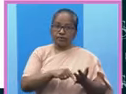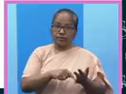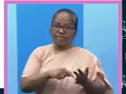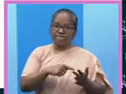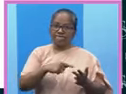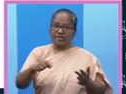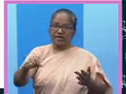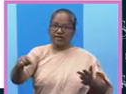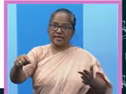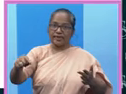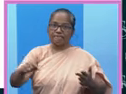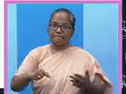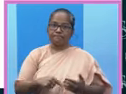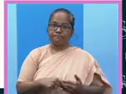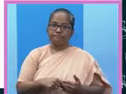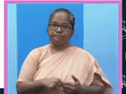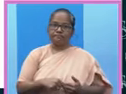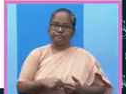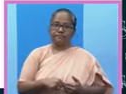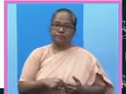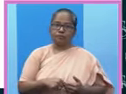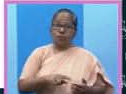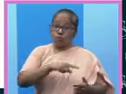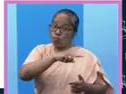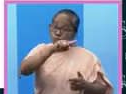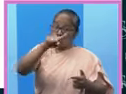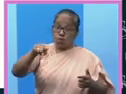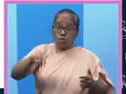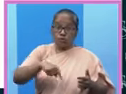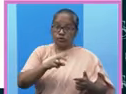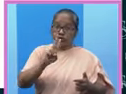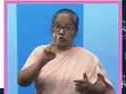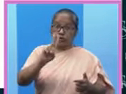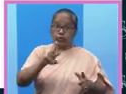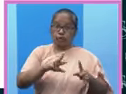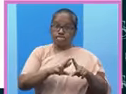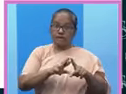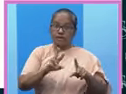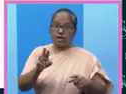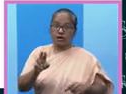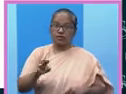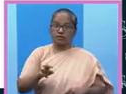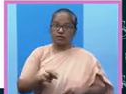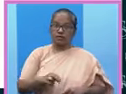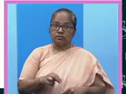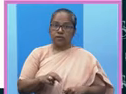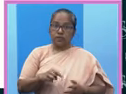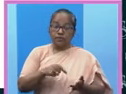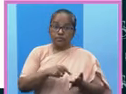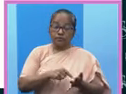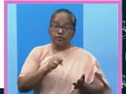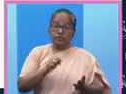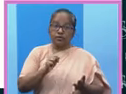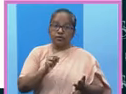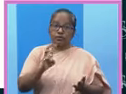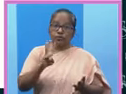அது எல்லுன்னு சொல்லுவோம். நாம் என்ன சொன்னோம், முழுவதும் இருந்துச்சுன்னா 2πr, அதனுடைய மைய கோணம் என்ன?